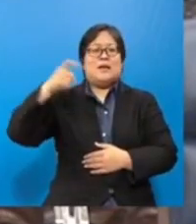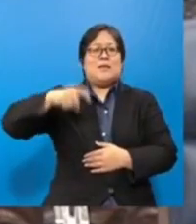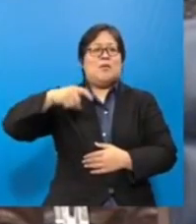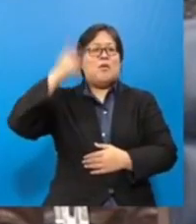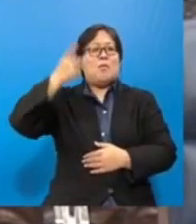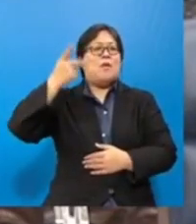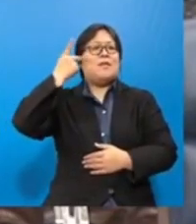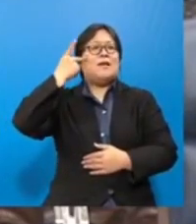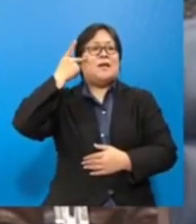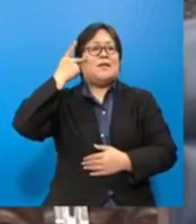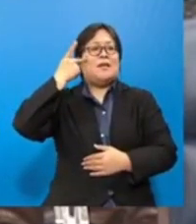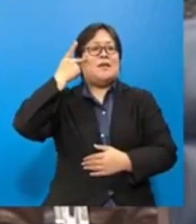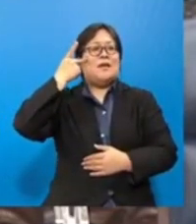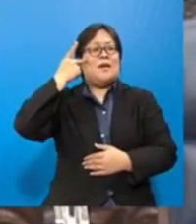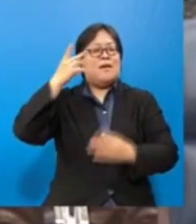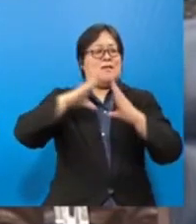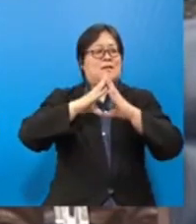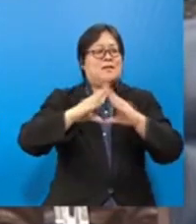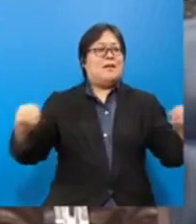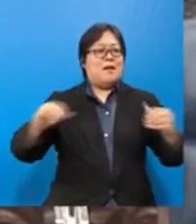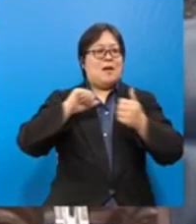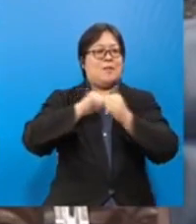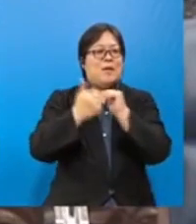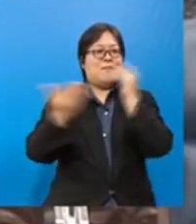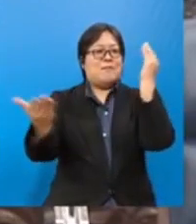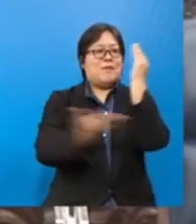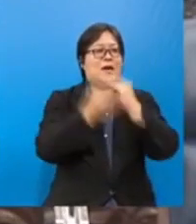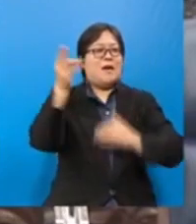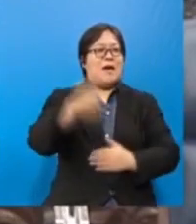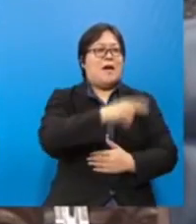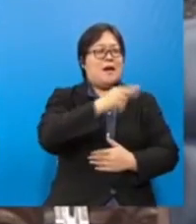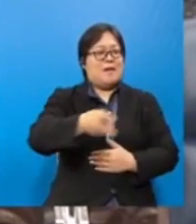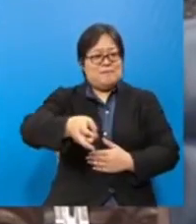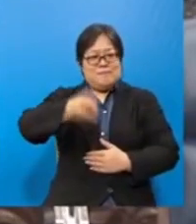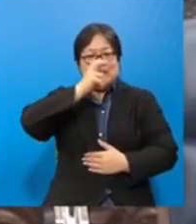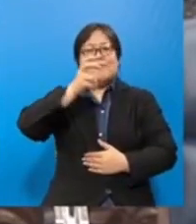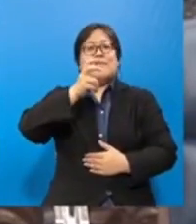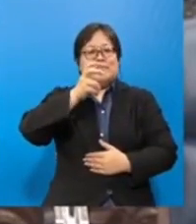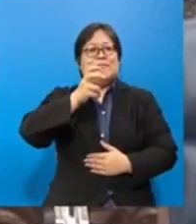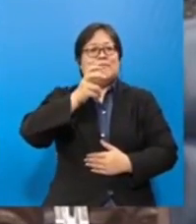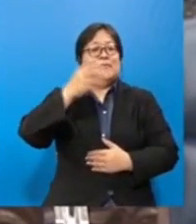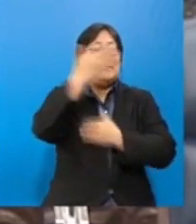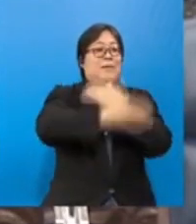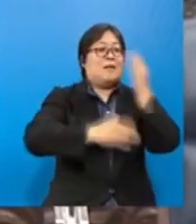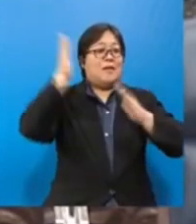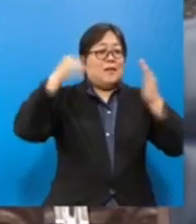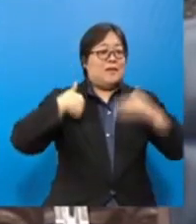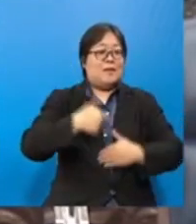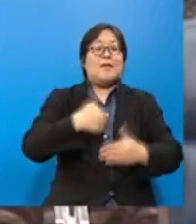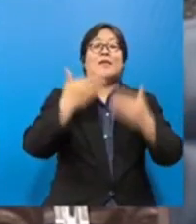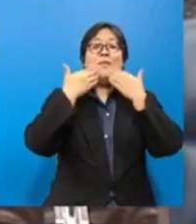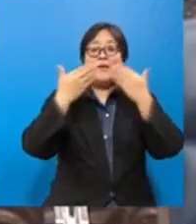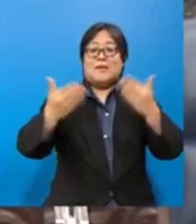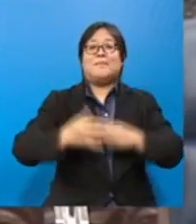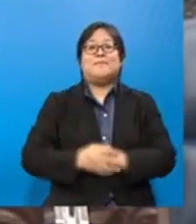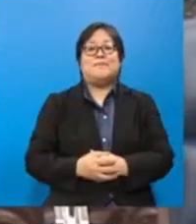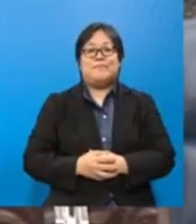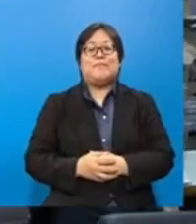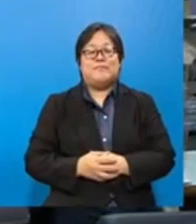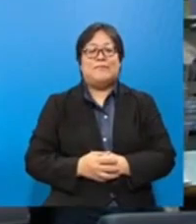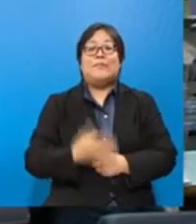caress untuk menangani masalah pembalakan haram secara tegas dan negara kita hingga sih base